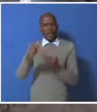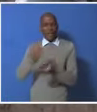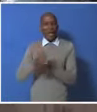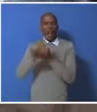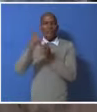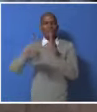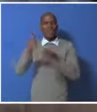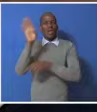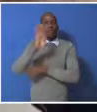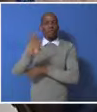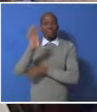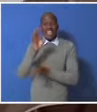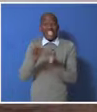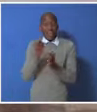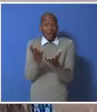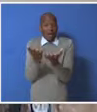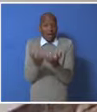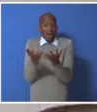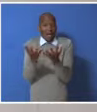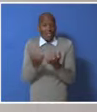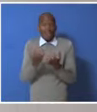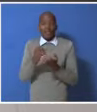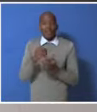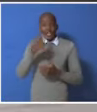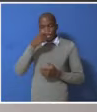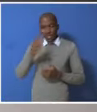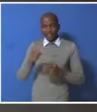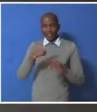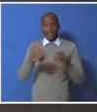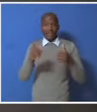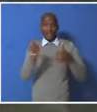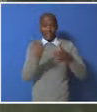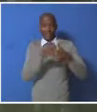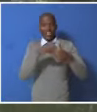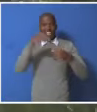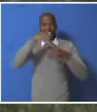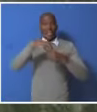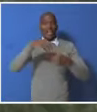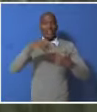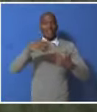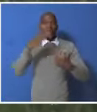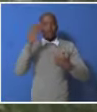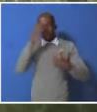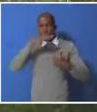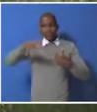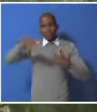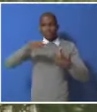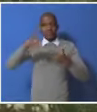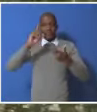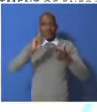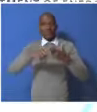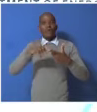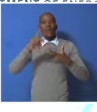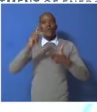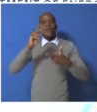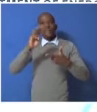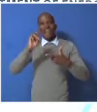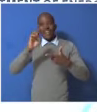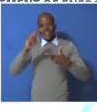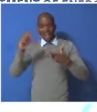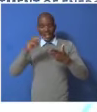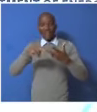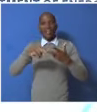ba ba eletsang go agelwa madirelo a biogas mo dikgaolong tse di latelang ke kgaolo tsa Kgatleng, Kweneng, Borwa